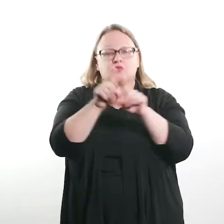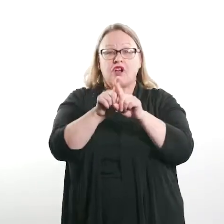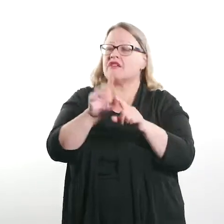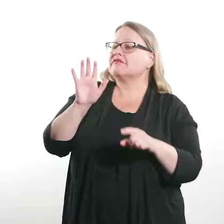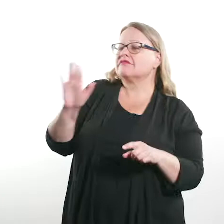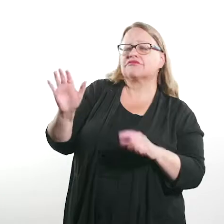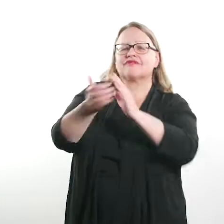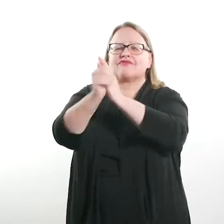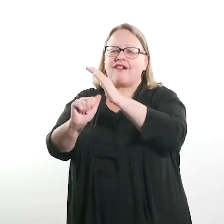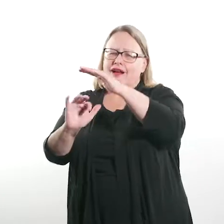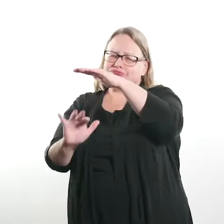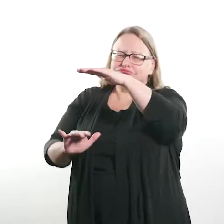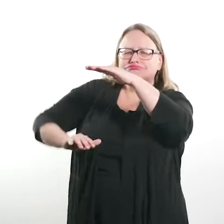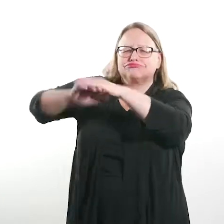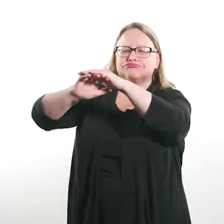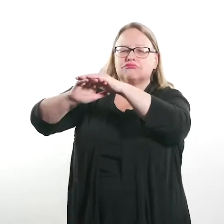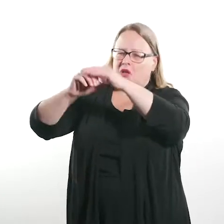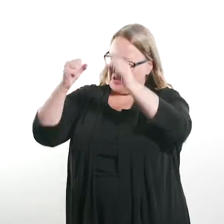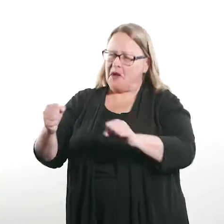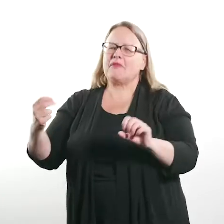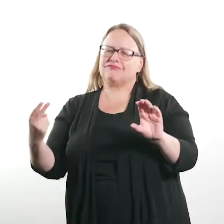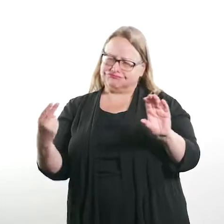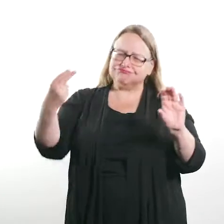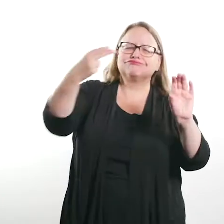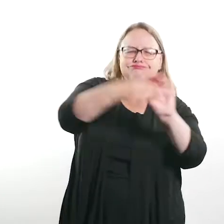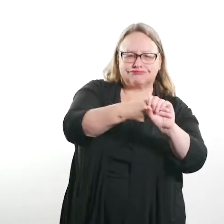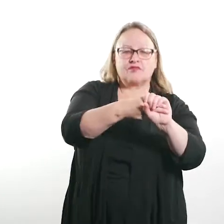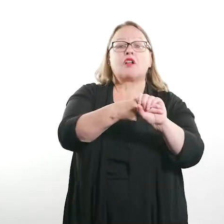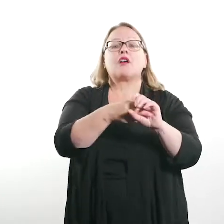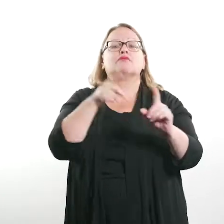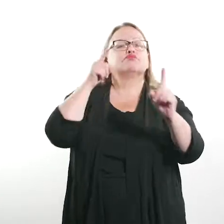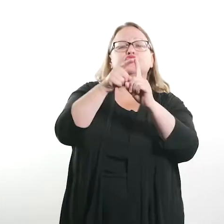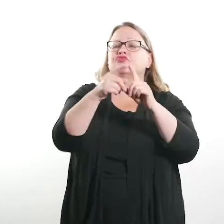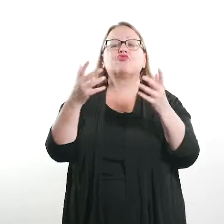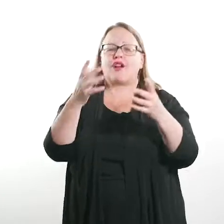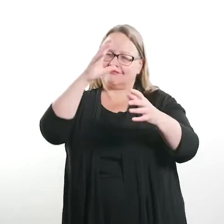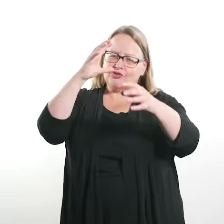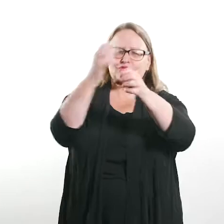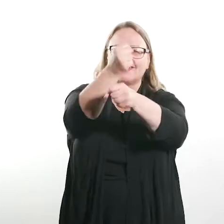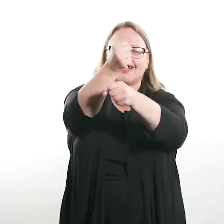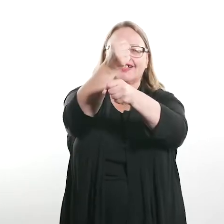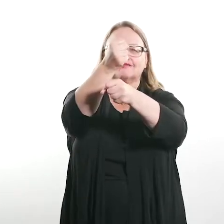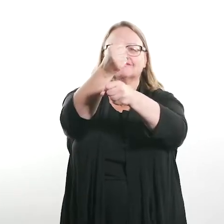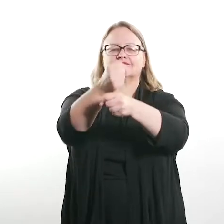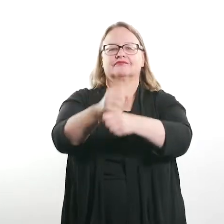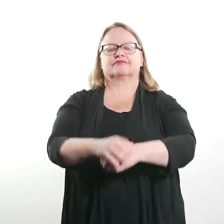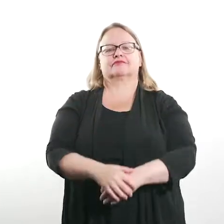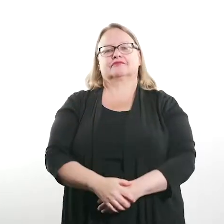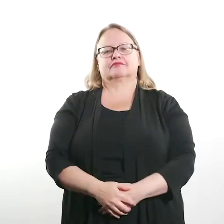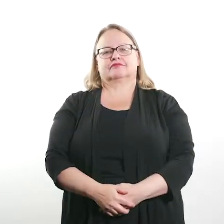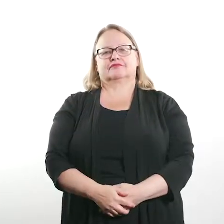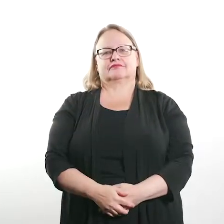publique pour que tous les employés, qu'ils soient des personnes handicapées ou pas,